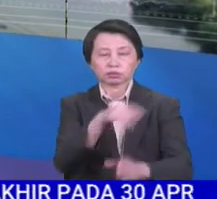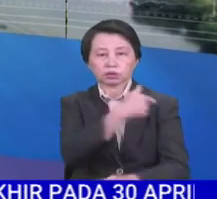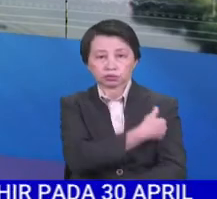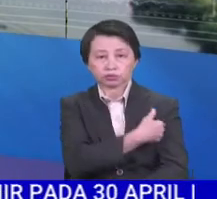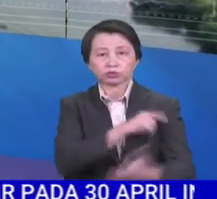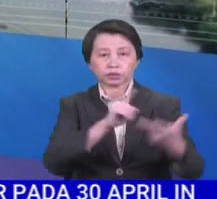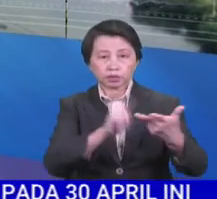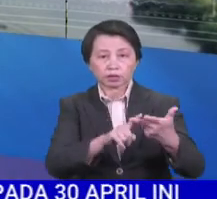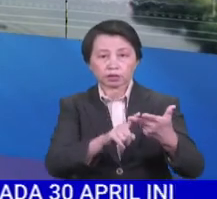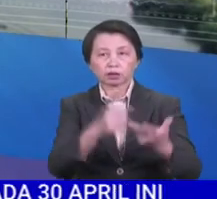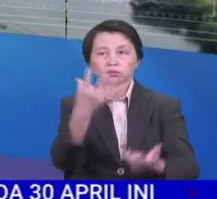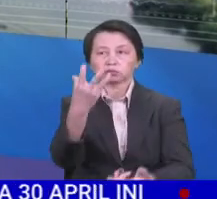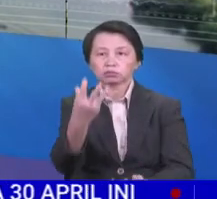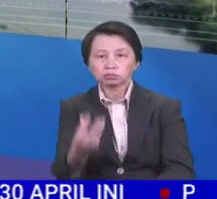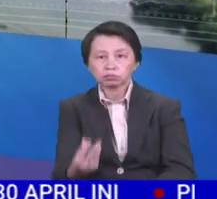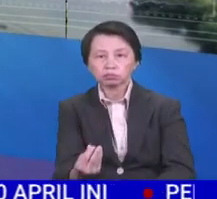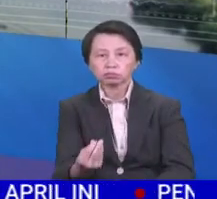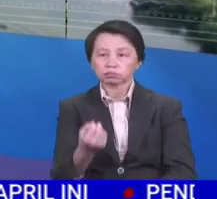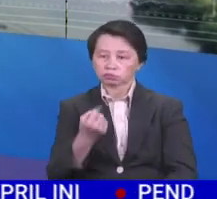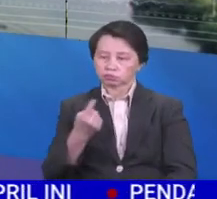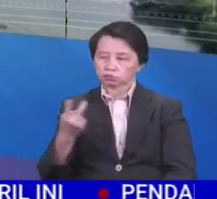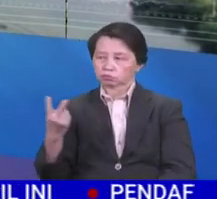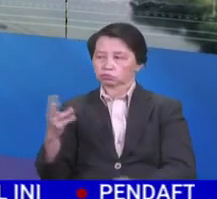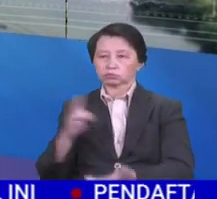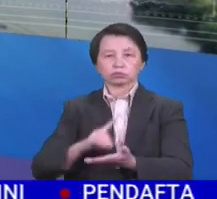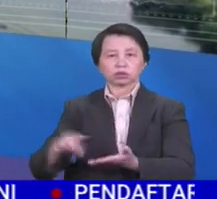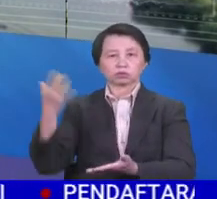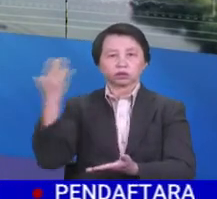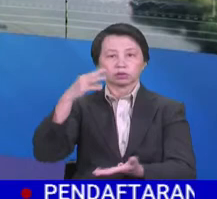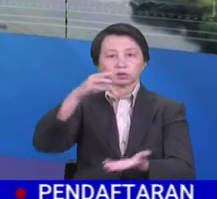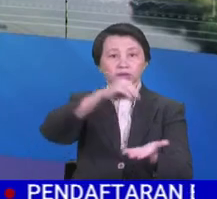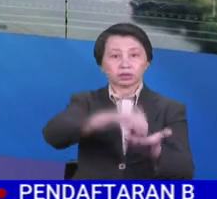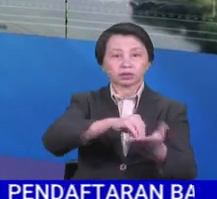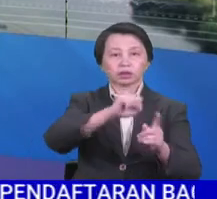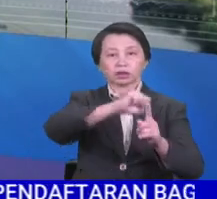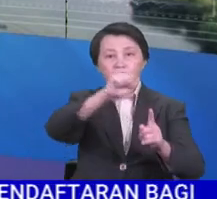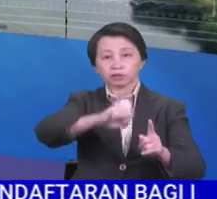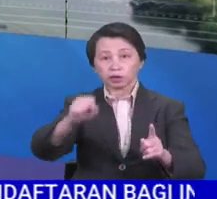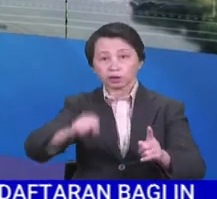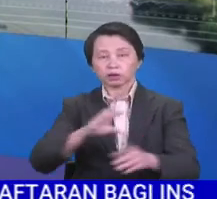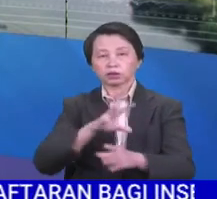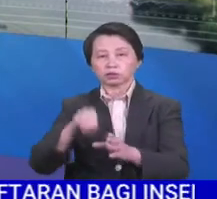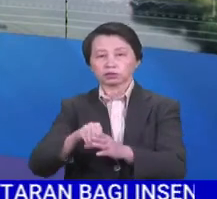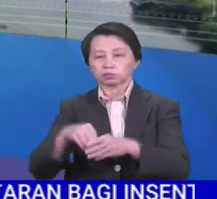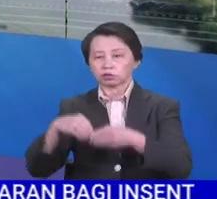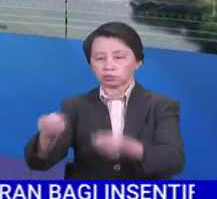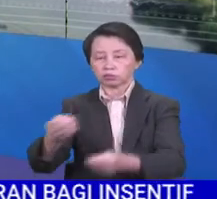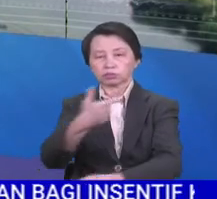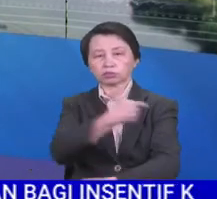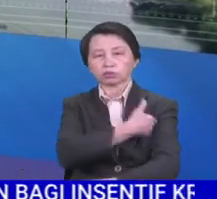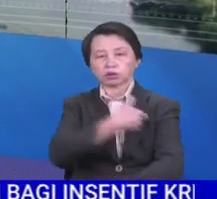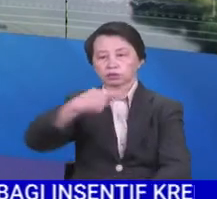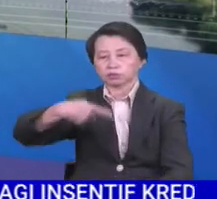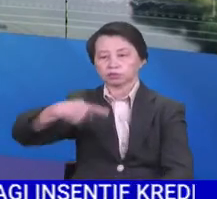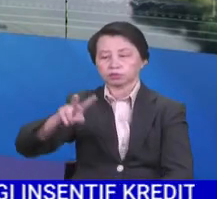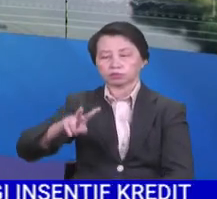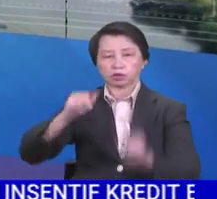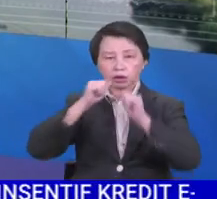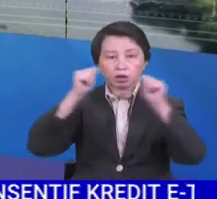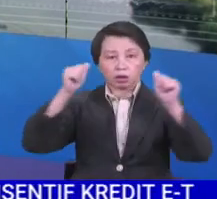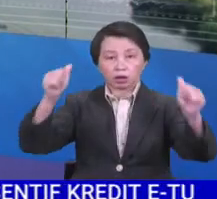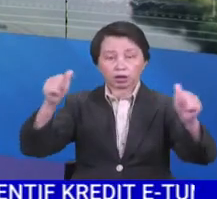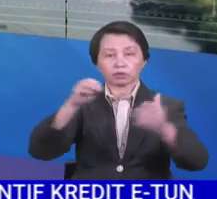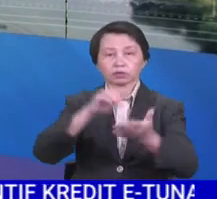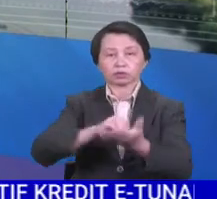penggalak berkurangan sejak beberapa minggu lalu disandakan ini termasuk di pusat pemberian vaksin ppv awam